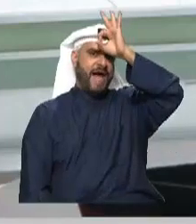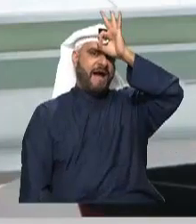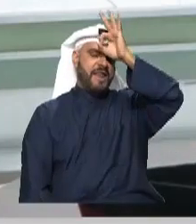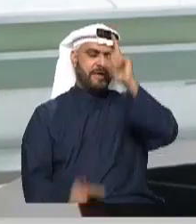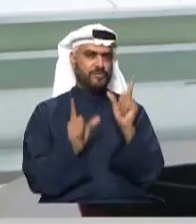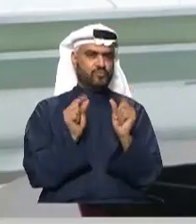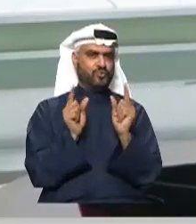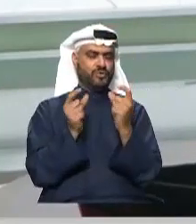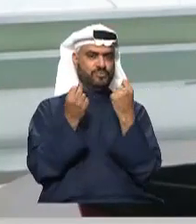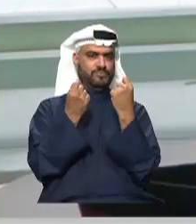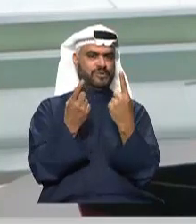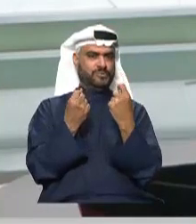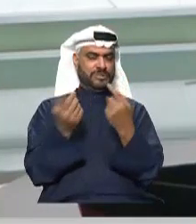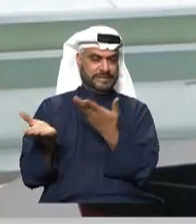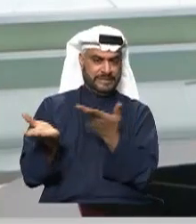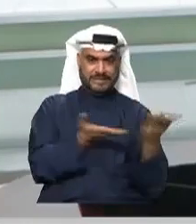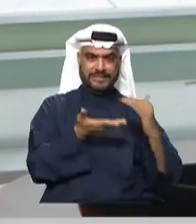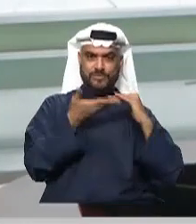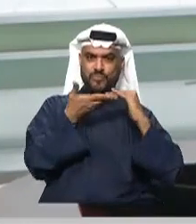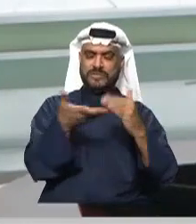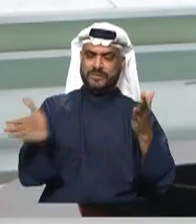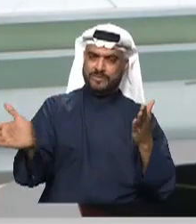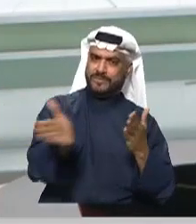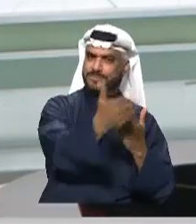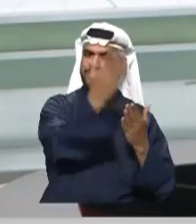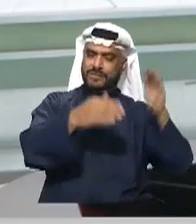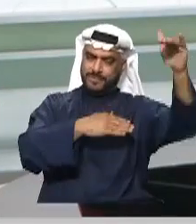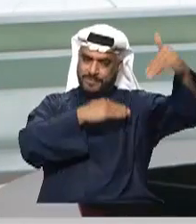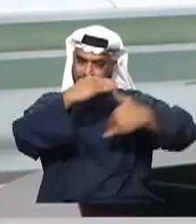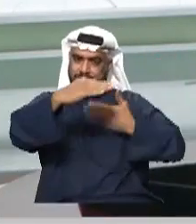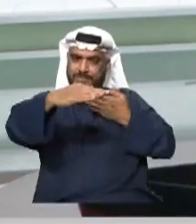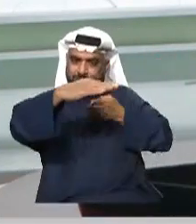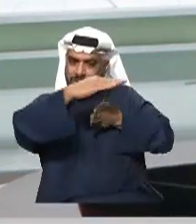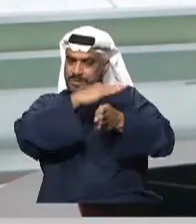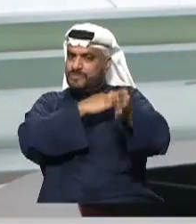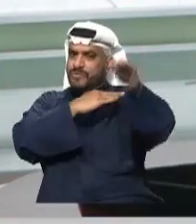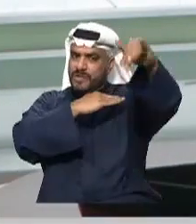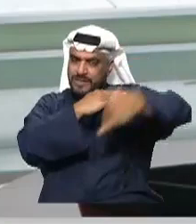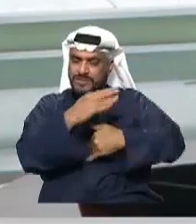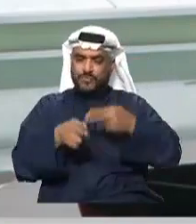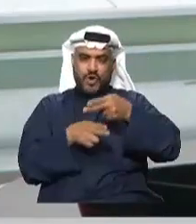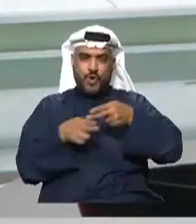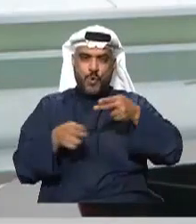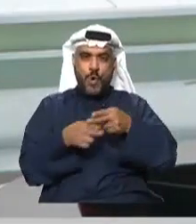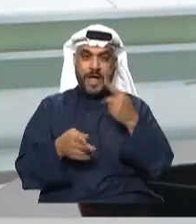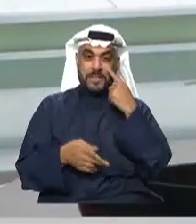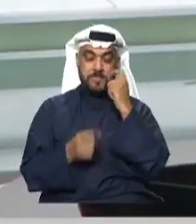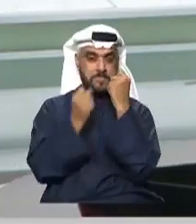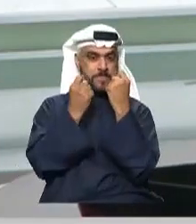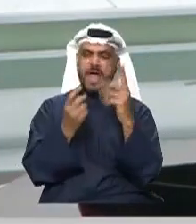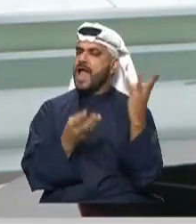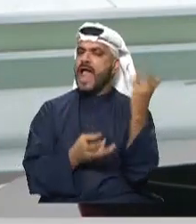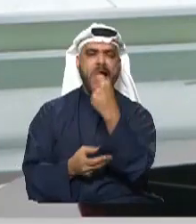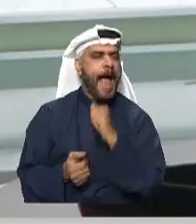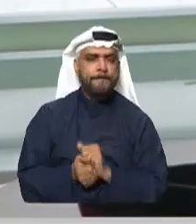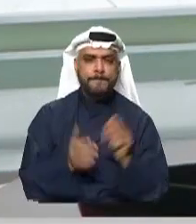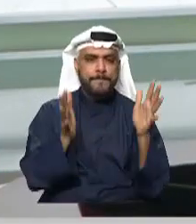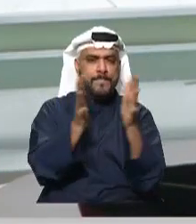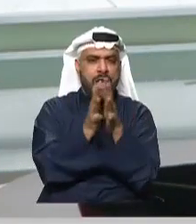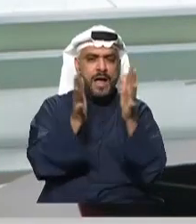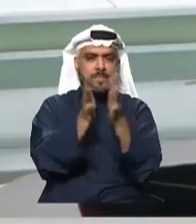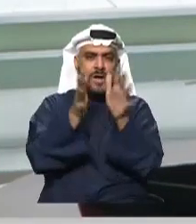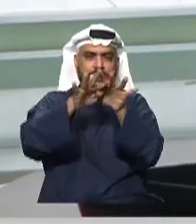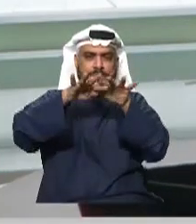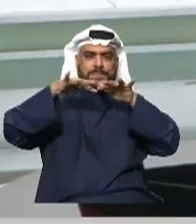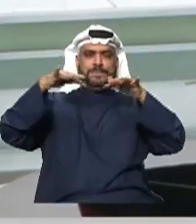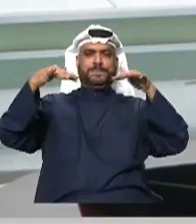منفذ العبدلي لتسهيل اجراءات دخول وخروج الجماهير من والى الكويت وتجاوز عدد الجماهير التي خرجت